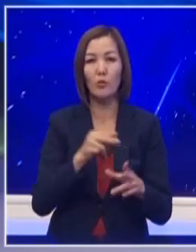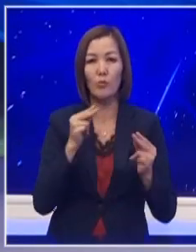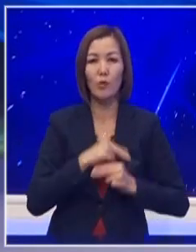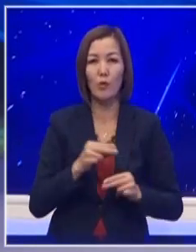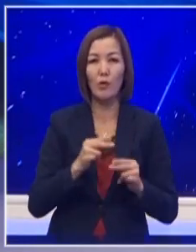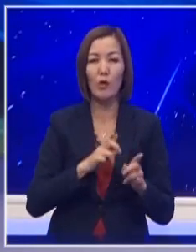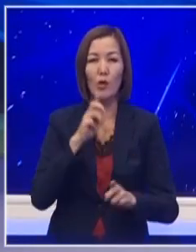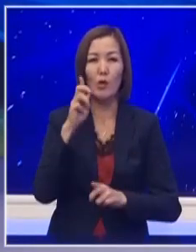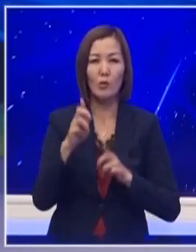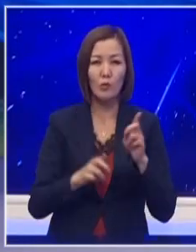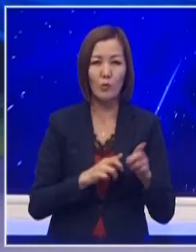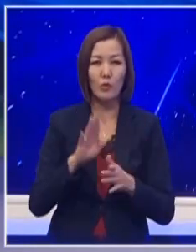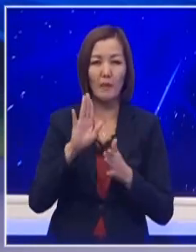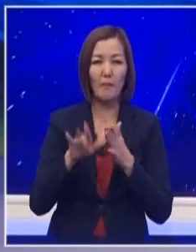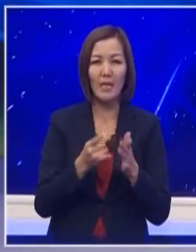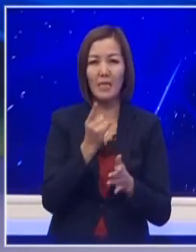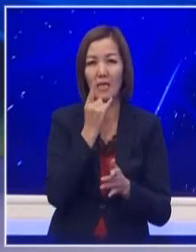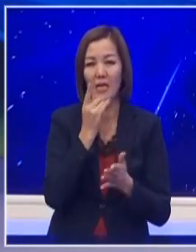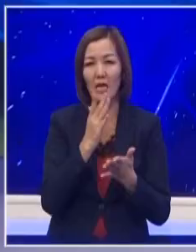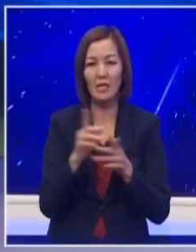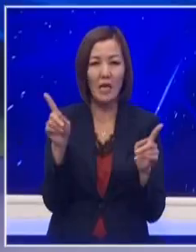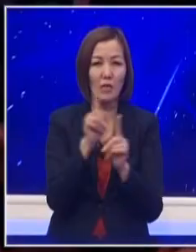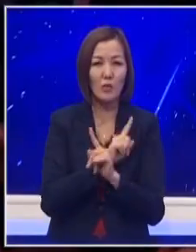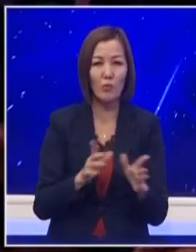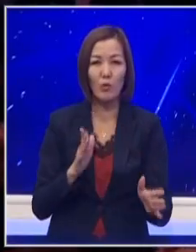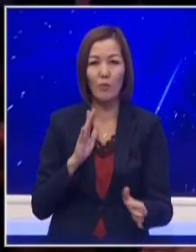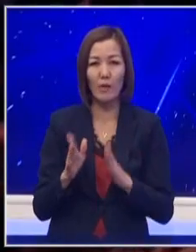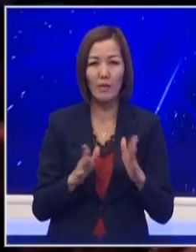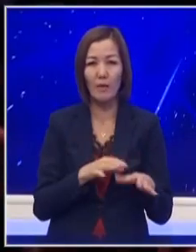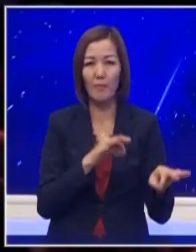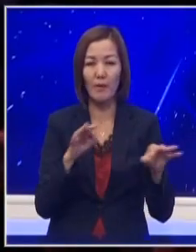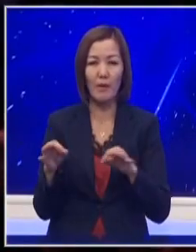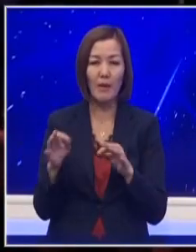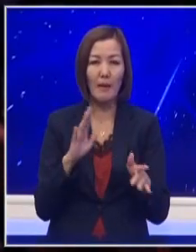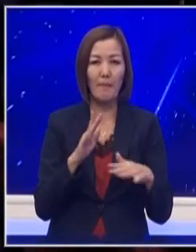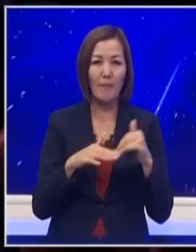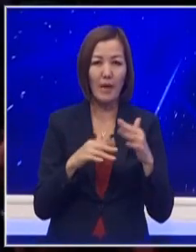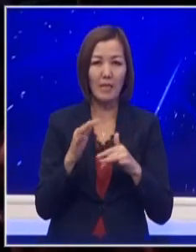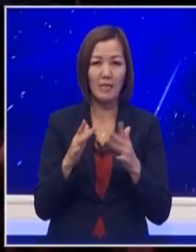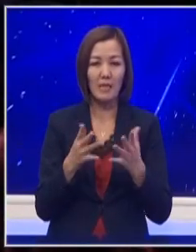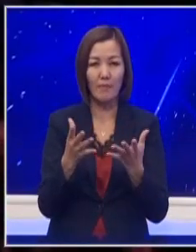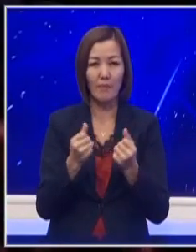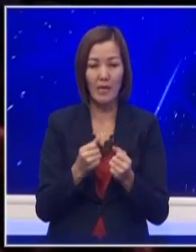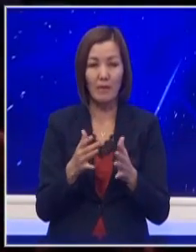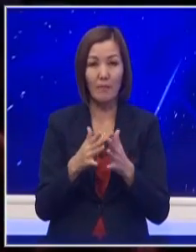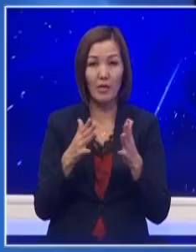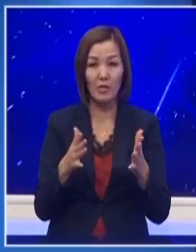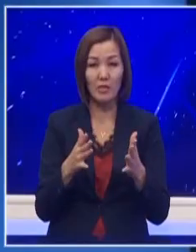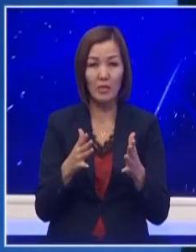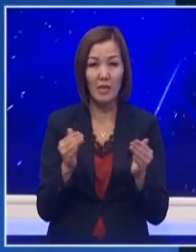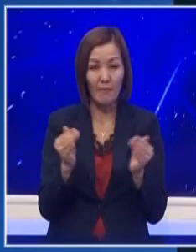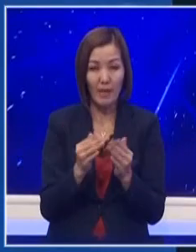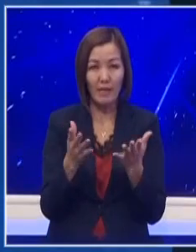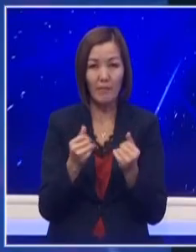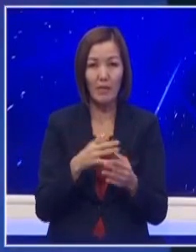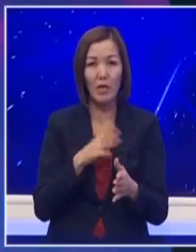сутки без подзарядки особенностью робота-гуманоида является передвижные пальцы позволяющие брать небольшие предметы Кроме того